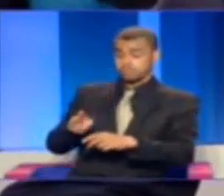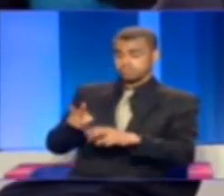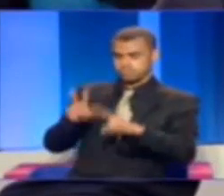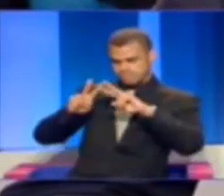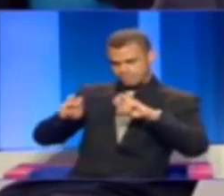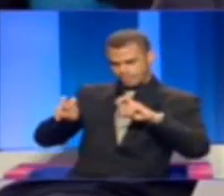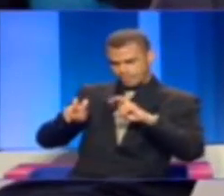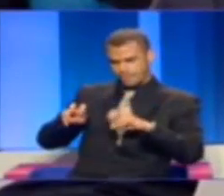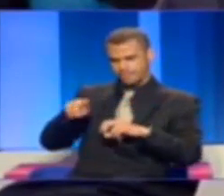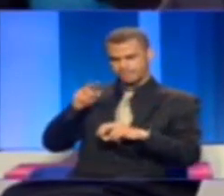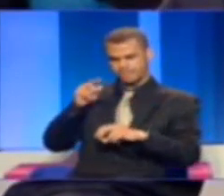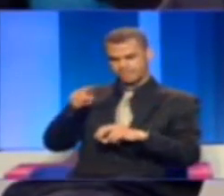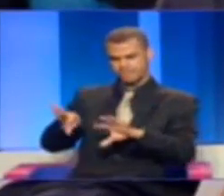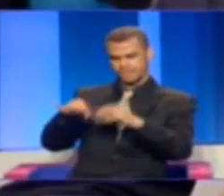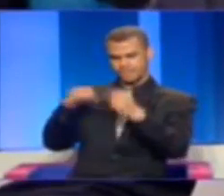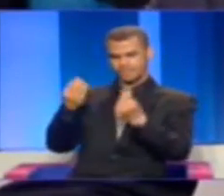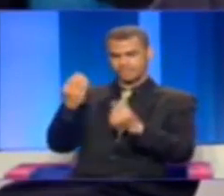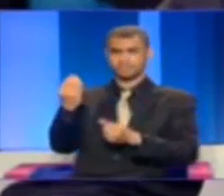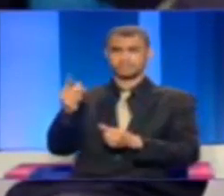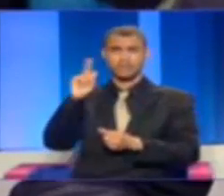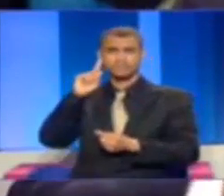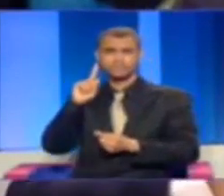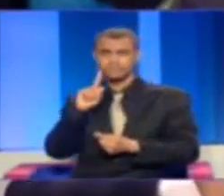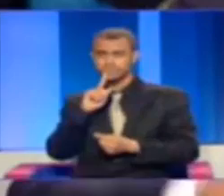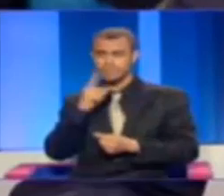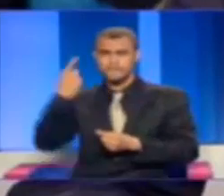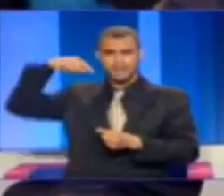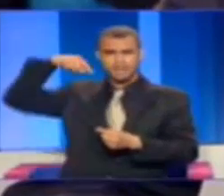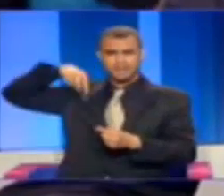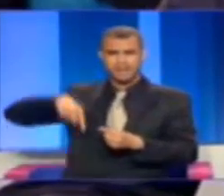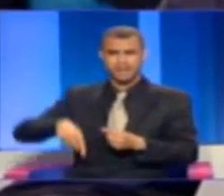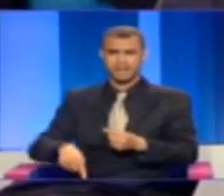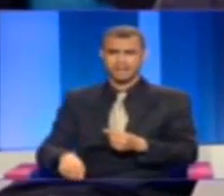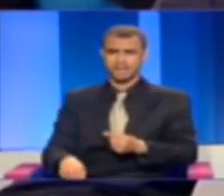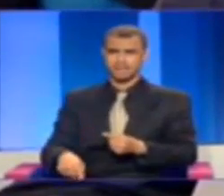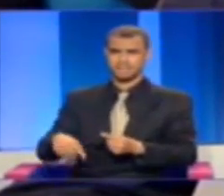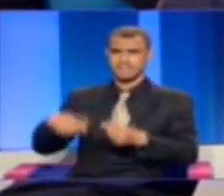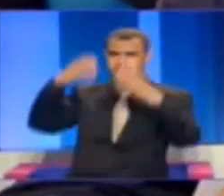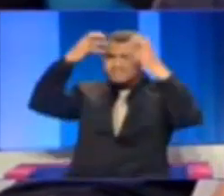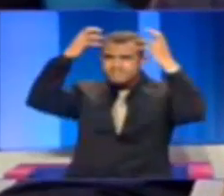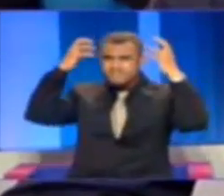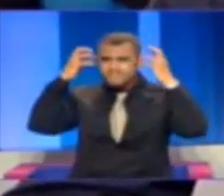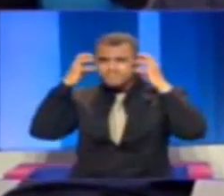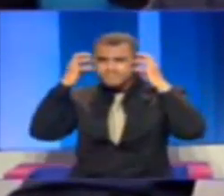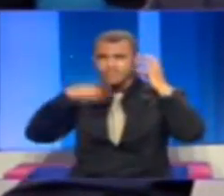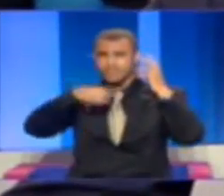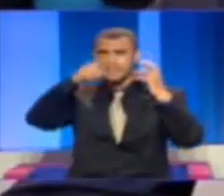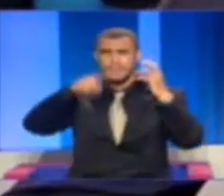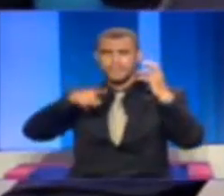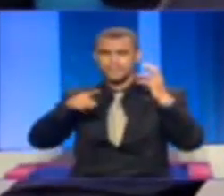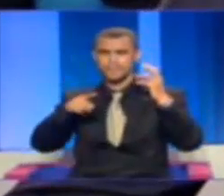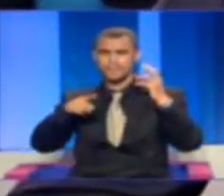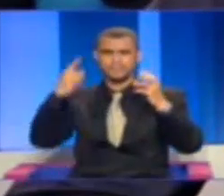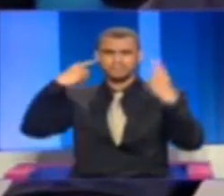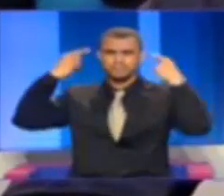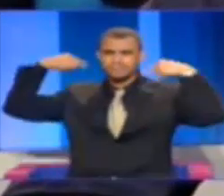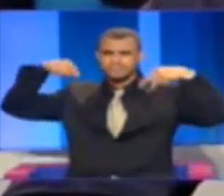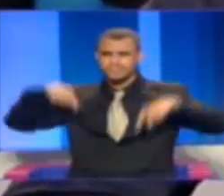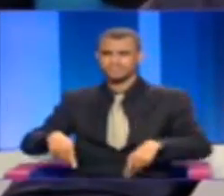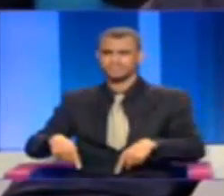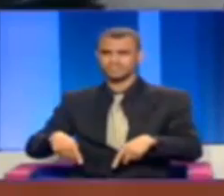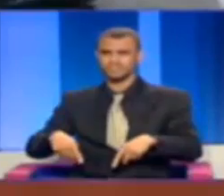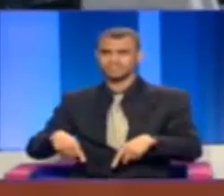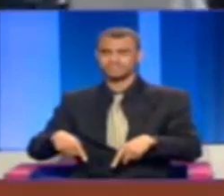هذا تحتاج بعد واحد الفحوصات سمعيه نفسيه، تنديروا لي اشعه تنقدروا نفكروا في زرع القوقعه.